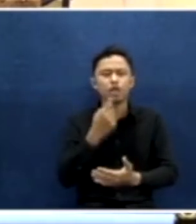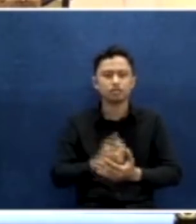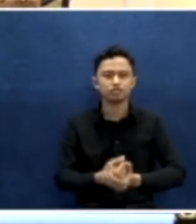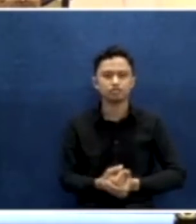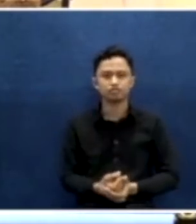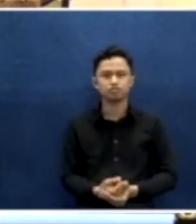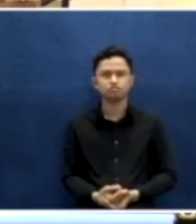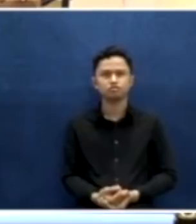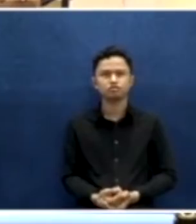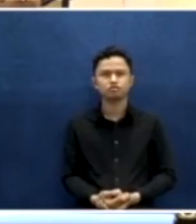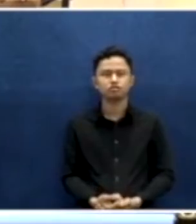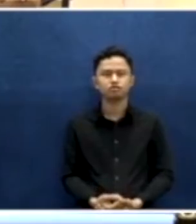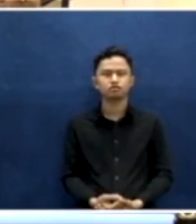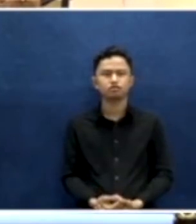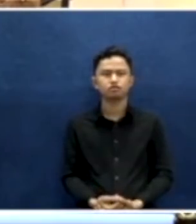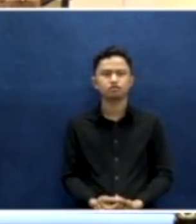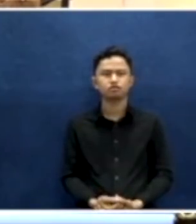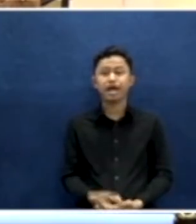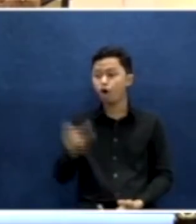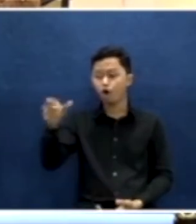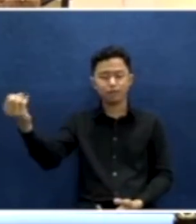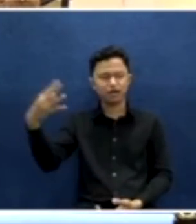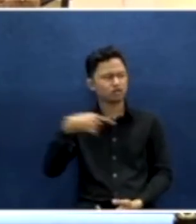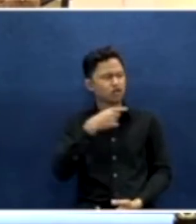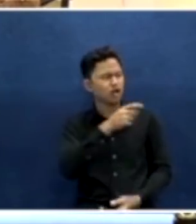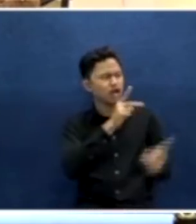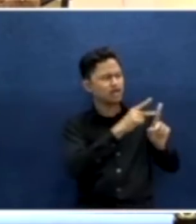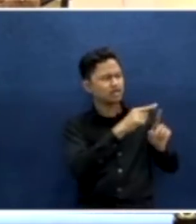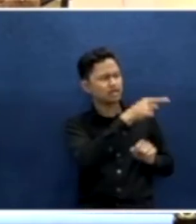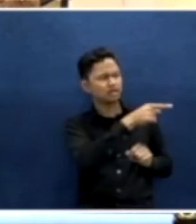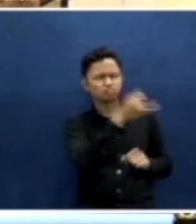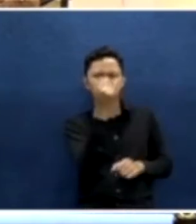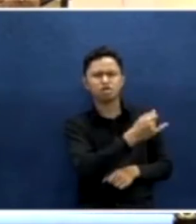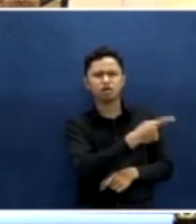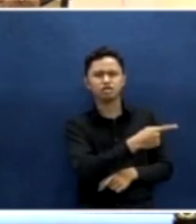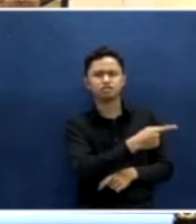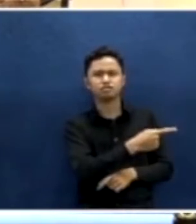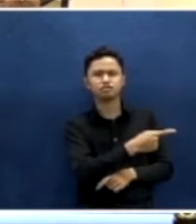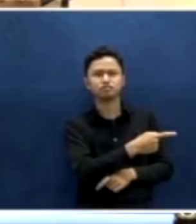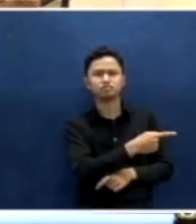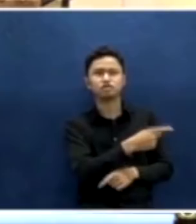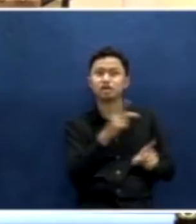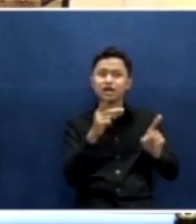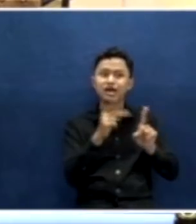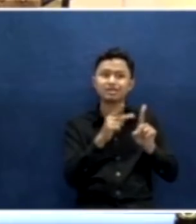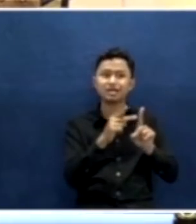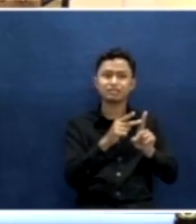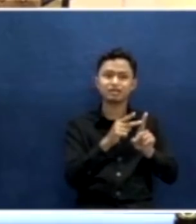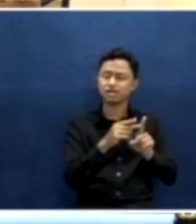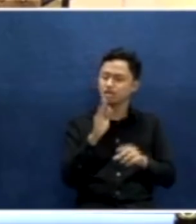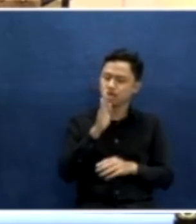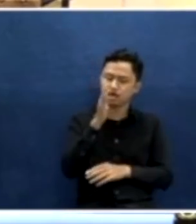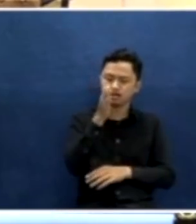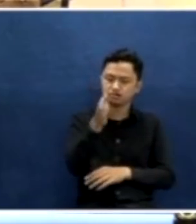episode tajwid ini buruk ini pedagang yang kayak gini maka pedagang itu kemudian akhirnya dilihat sama asal al-bashri dikatakan